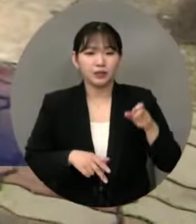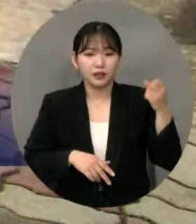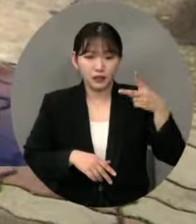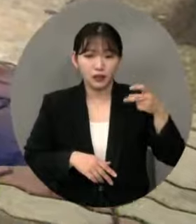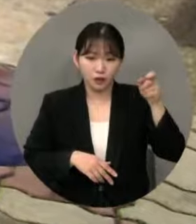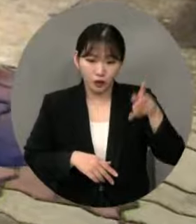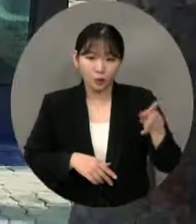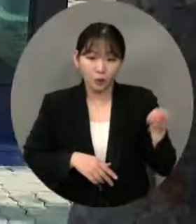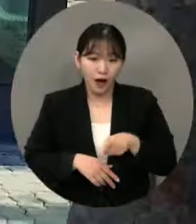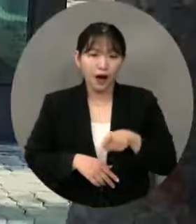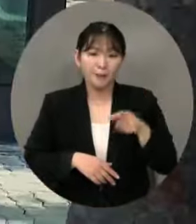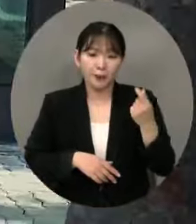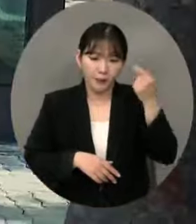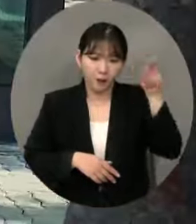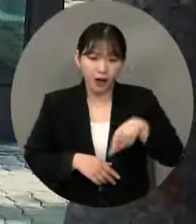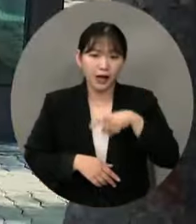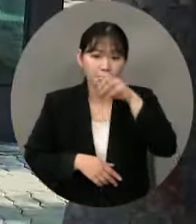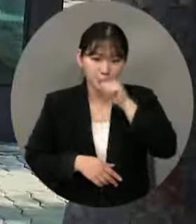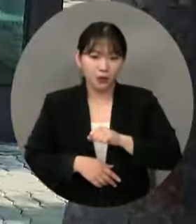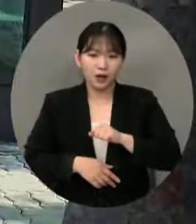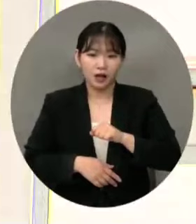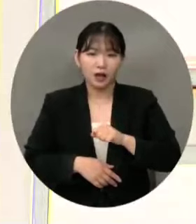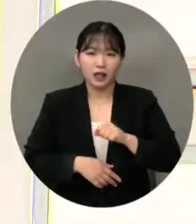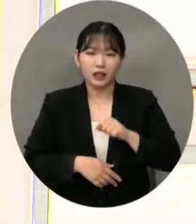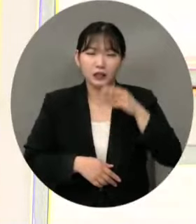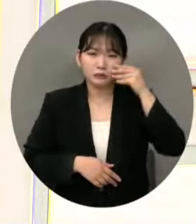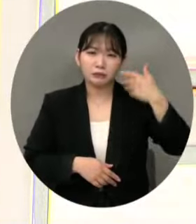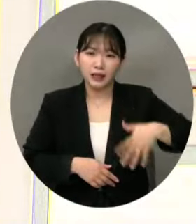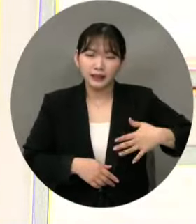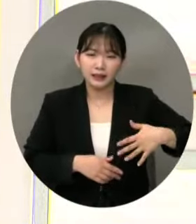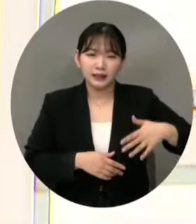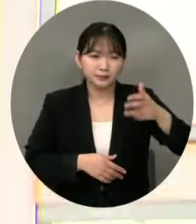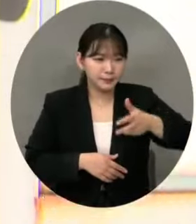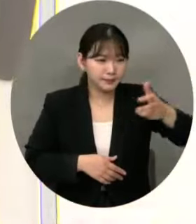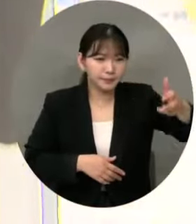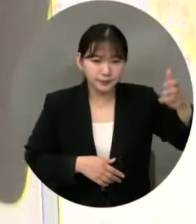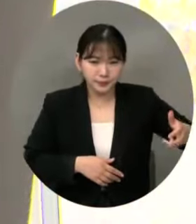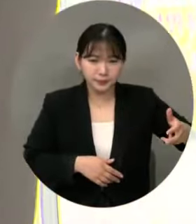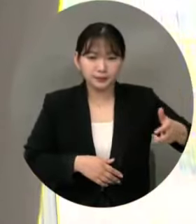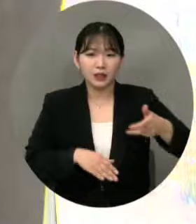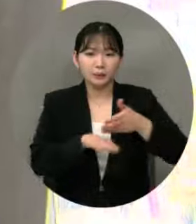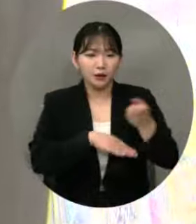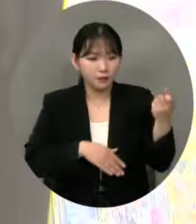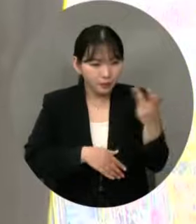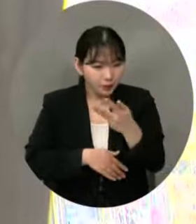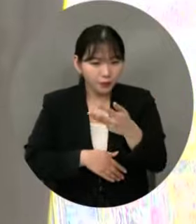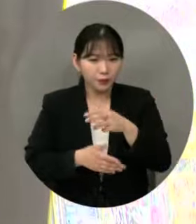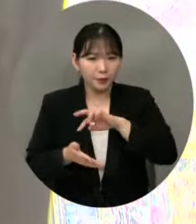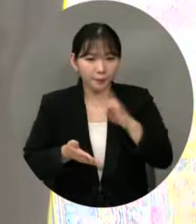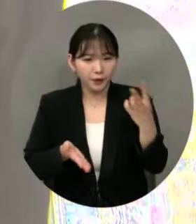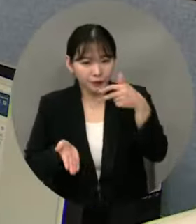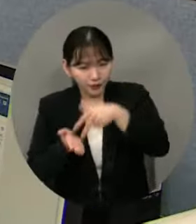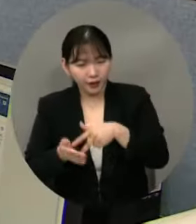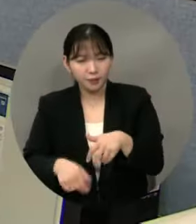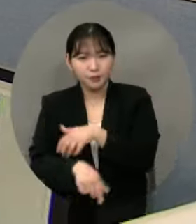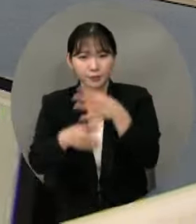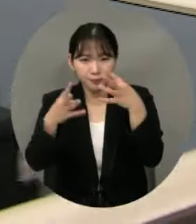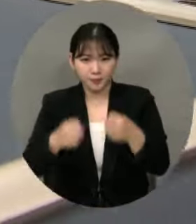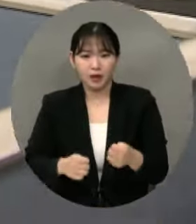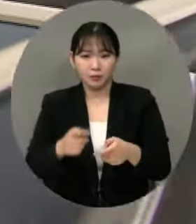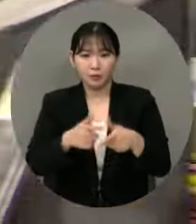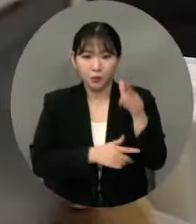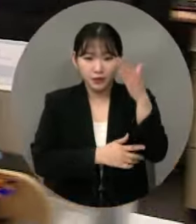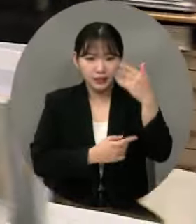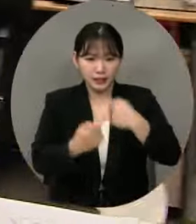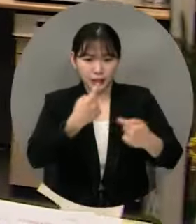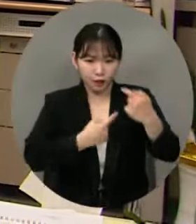또 편리가 좋고. 익숙하지 않은 노선과 버스번호, 환승 등 불편한 점이 많지만 목포시에